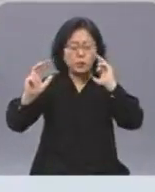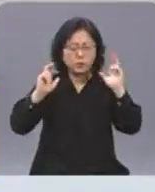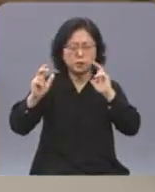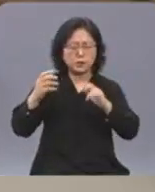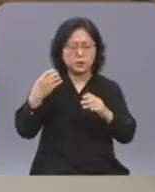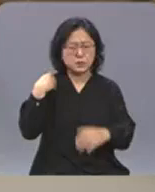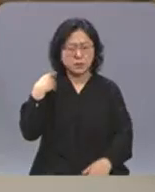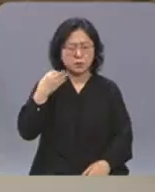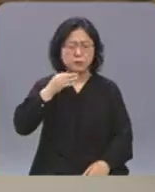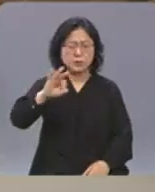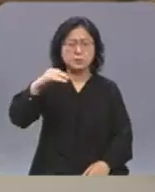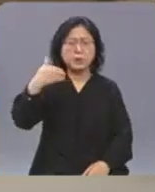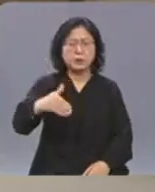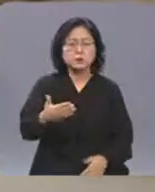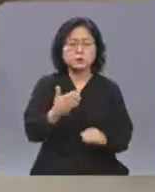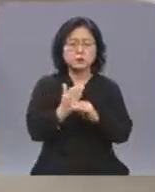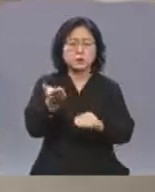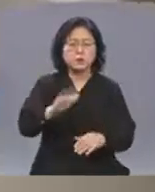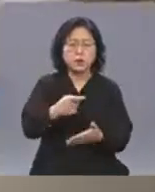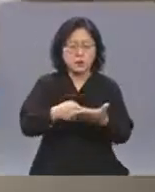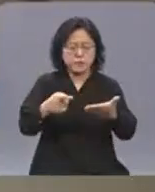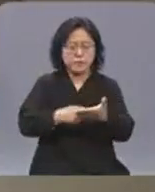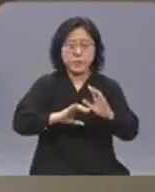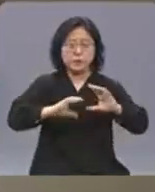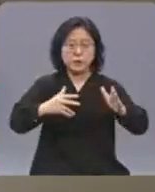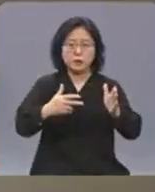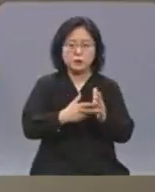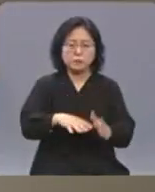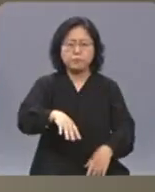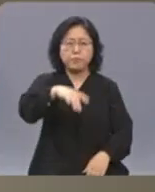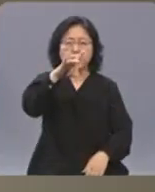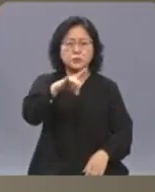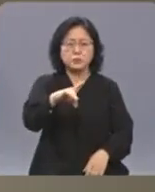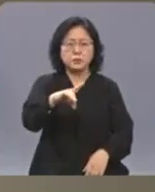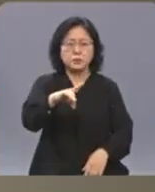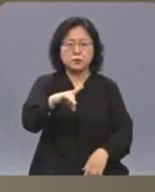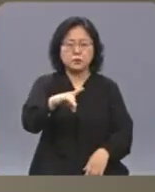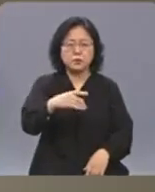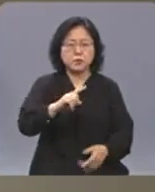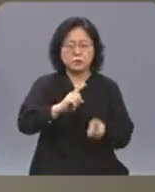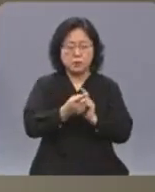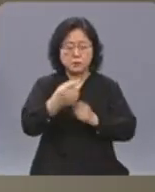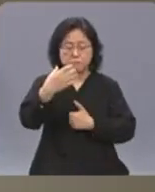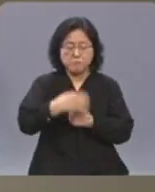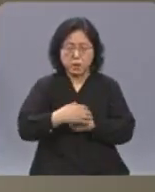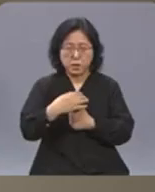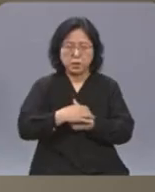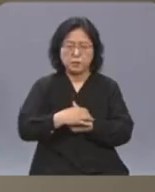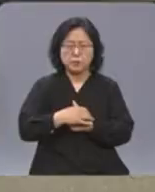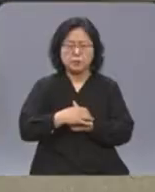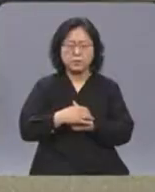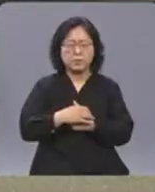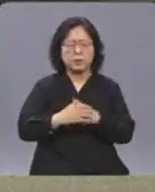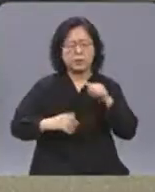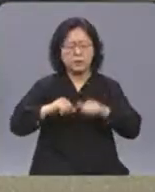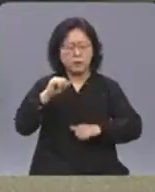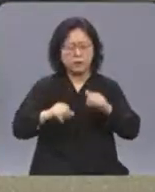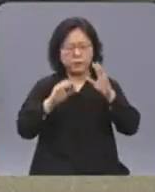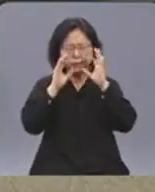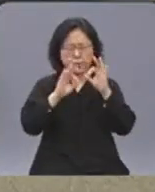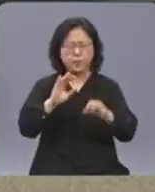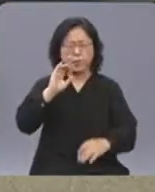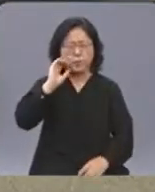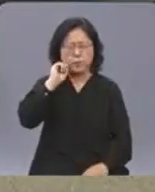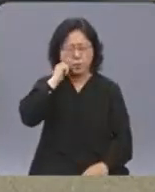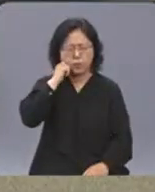기업들은 책임을 인정하지 않고 있는데 피해국 재단이 먼저 나서서 책임을 대신지겠다고 하는 모양새를 차마 눈뜨고